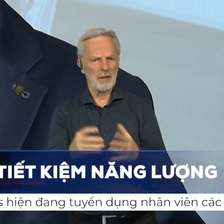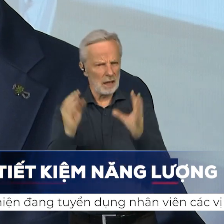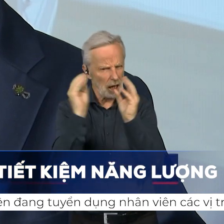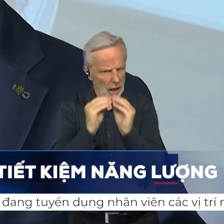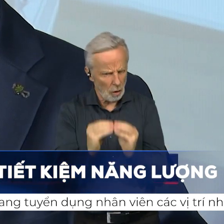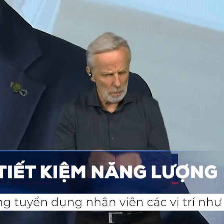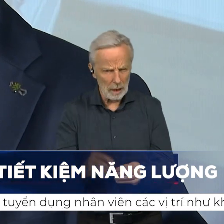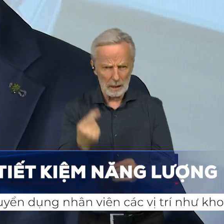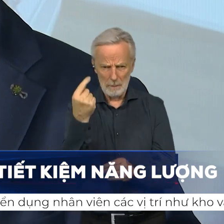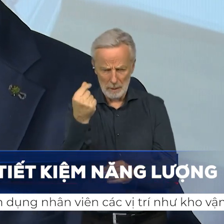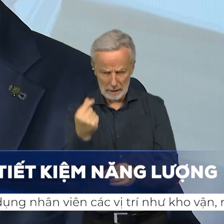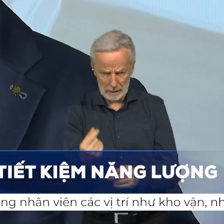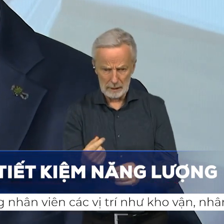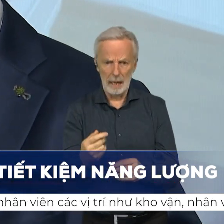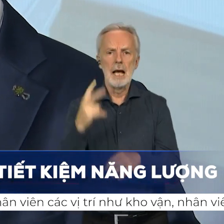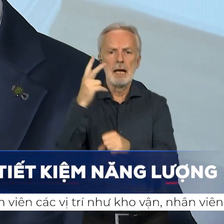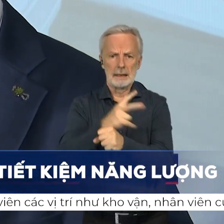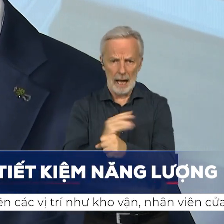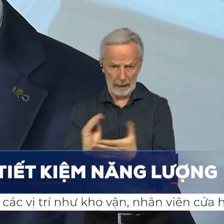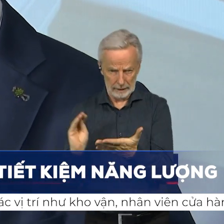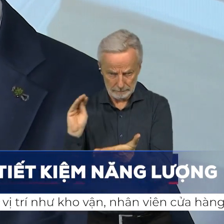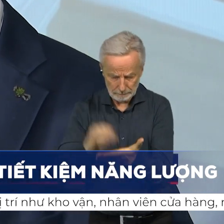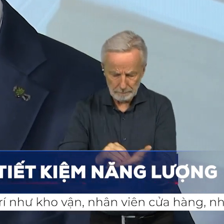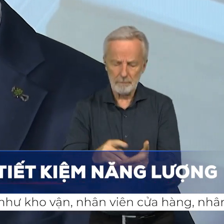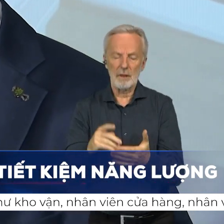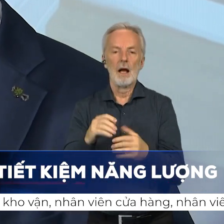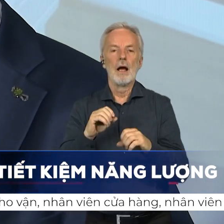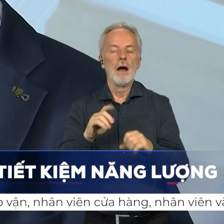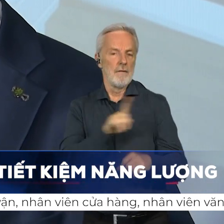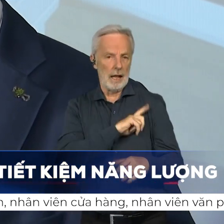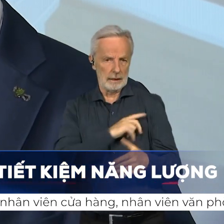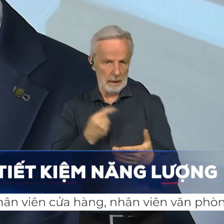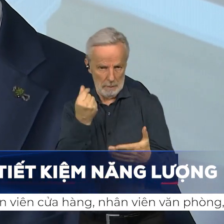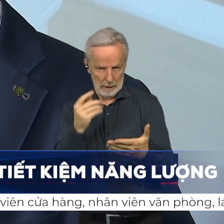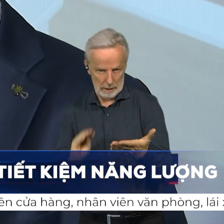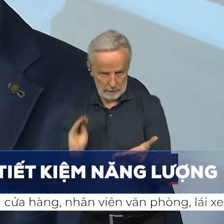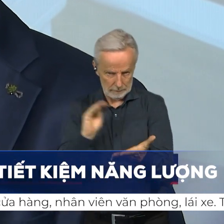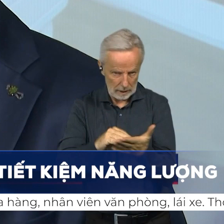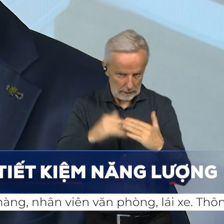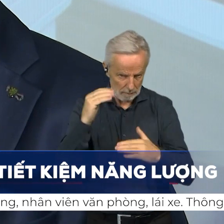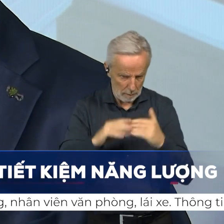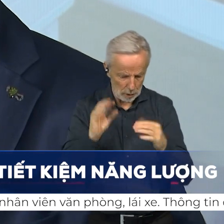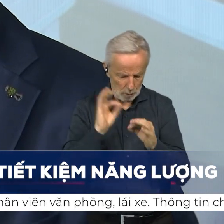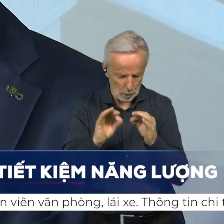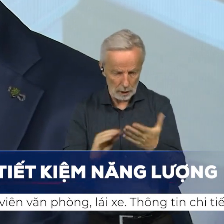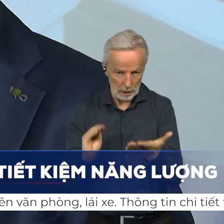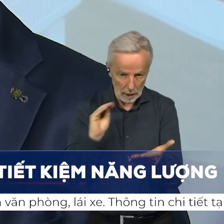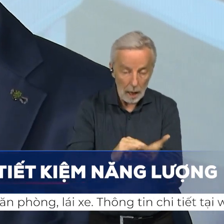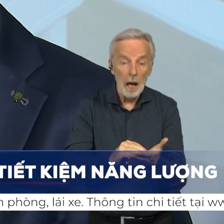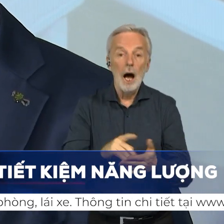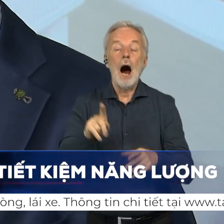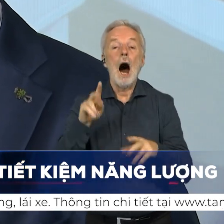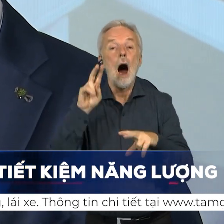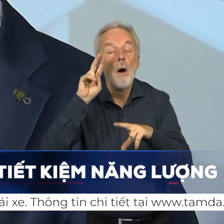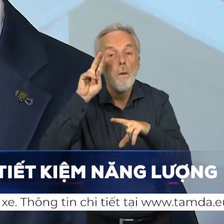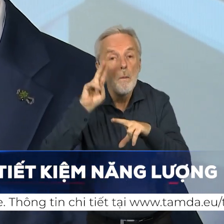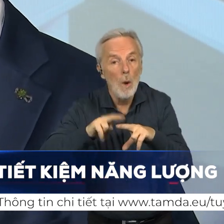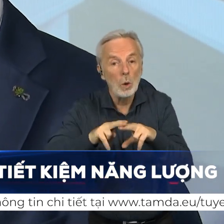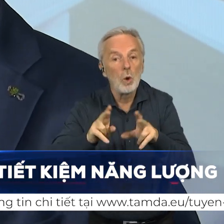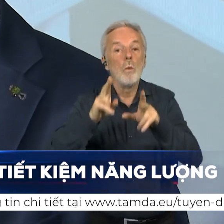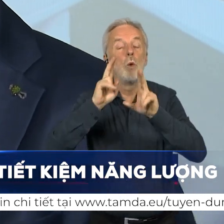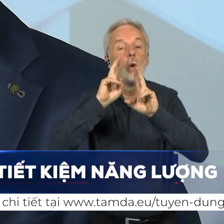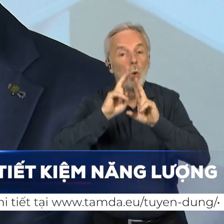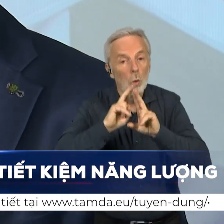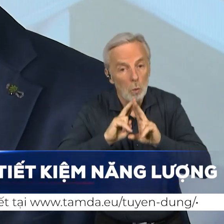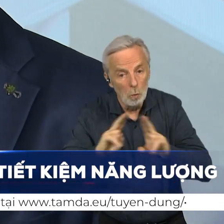hợp giữa các quỹ, các nguồn lực của chính phủ và ngân hàng xây dựng. Nhờ đó, chúng tôi có thể mang lại khoản vay ưu đãi. Bộ sẽ không trả thêm bất cứ khoản nào cho các